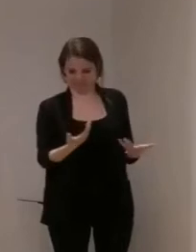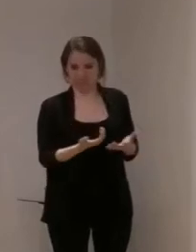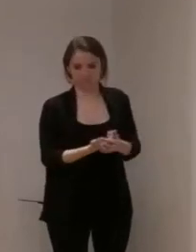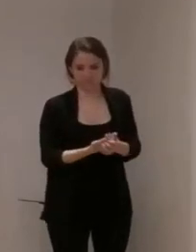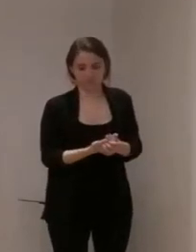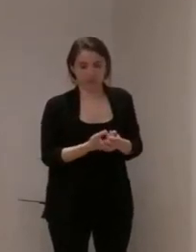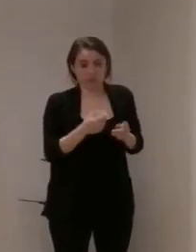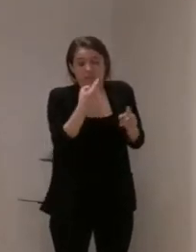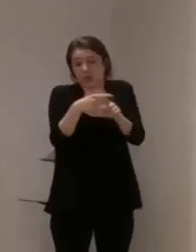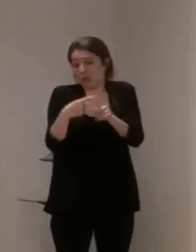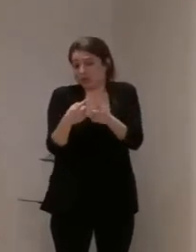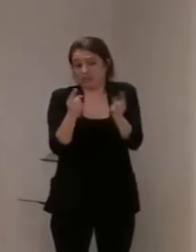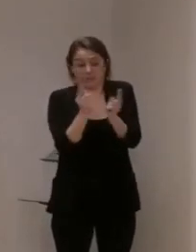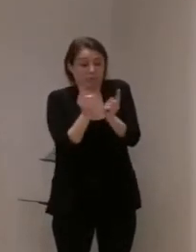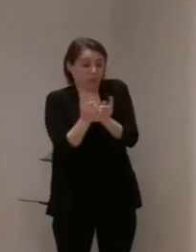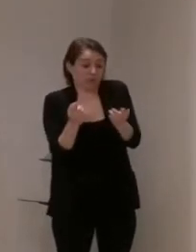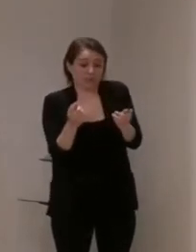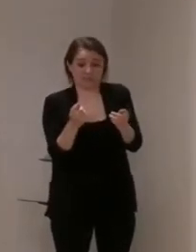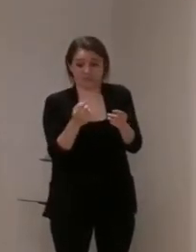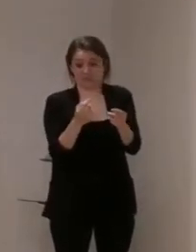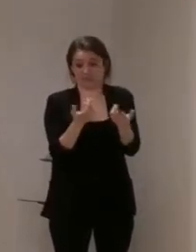Aquestes coses són coses que